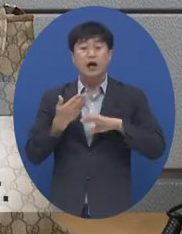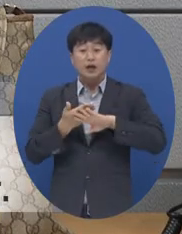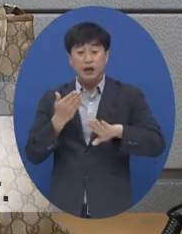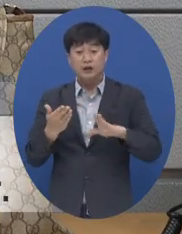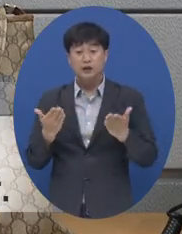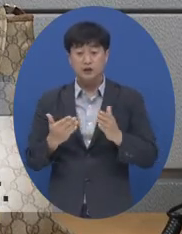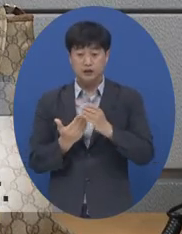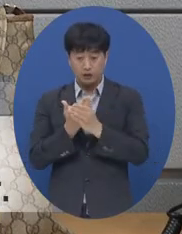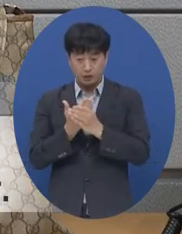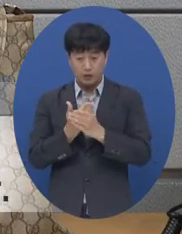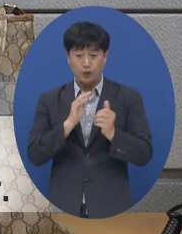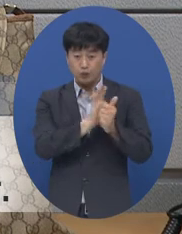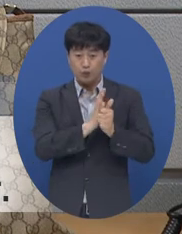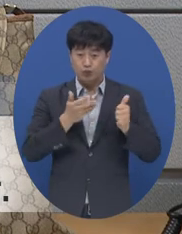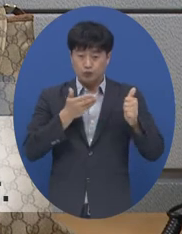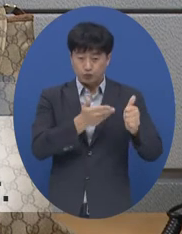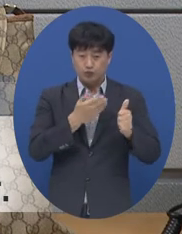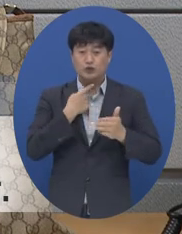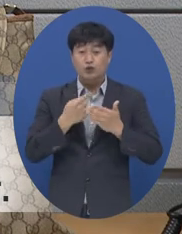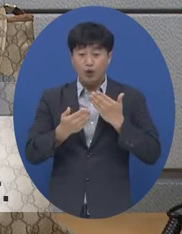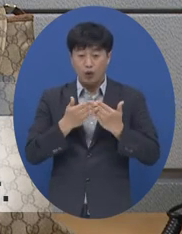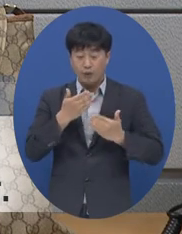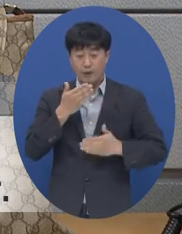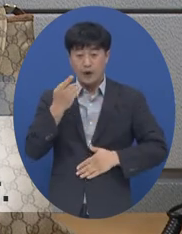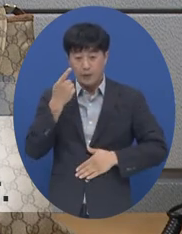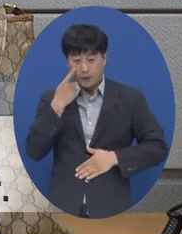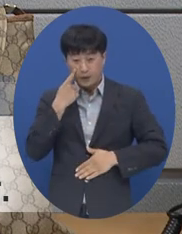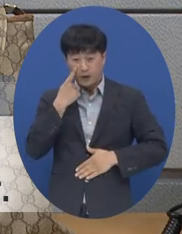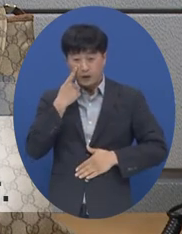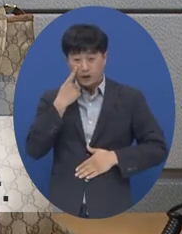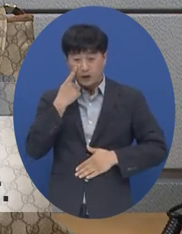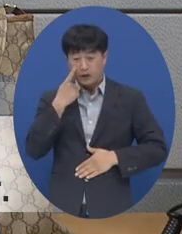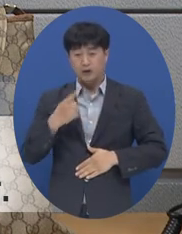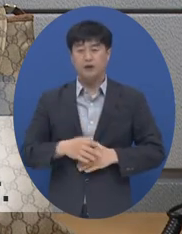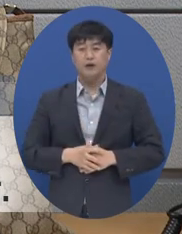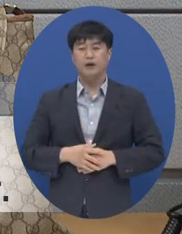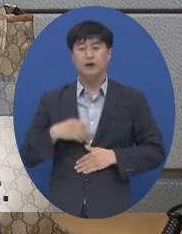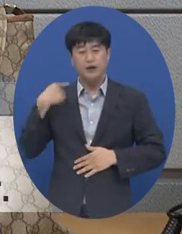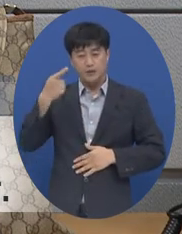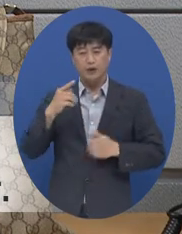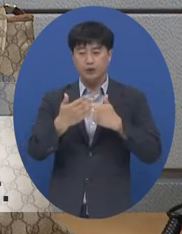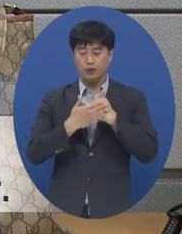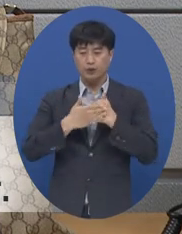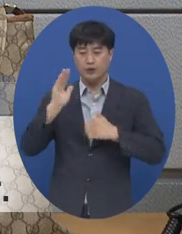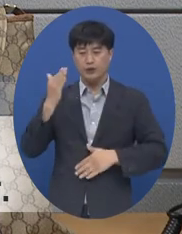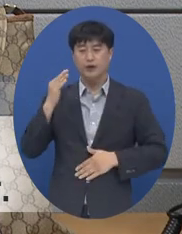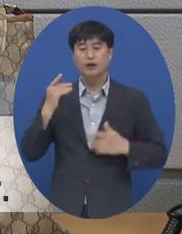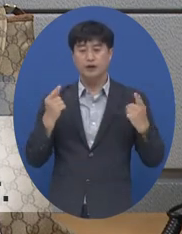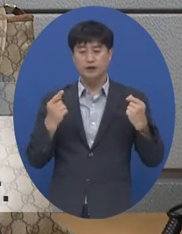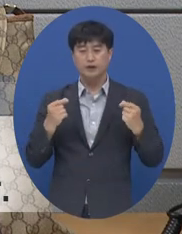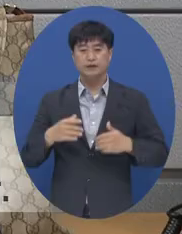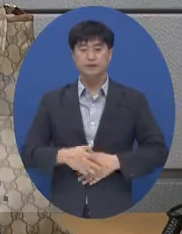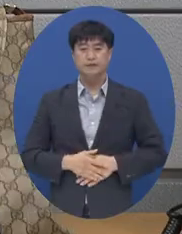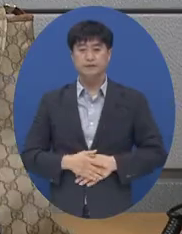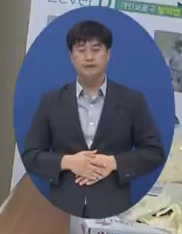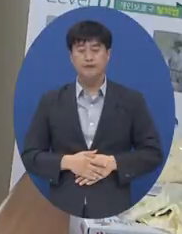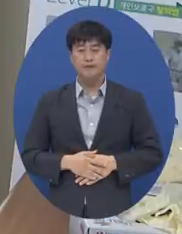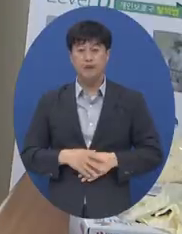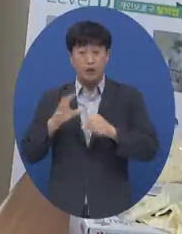일이 생기더라도 도움을 줄 수 있고 경험을 해봤다는 것 자체가 많이 다음에 도움이 될 것